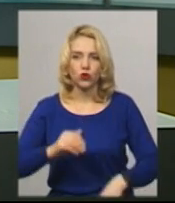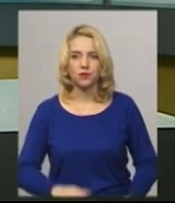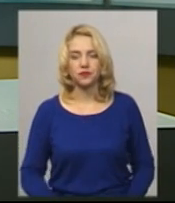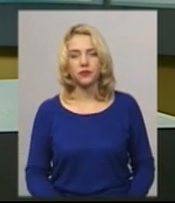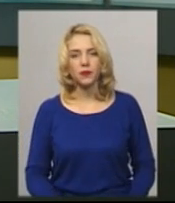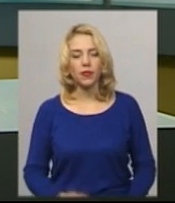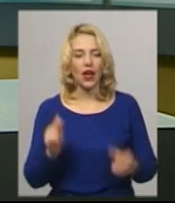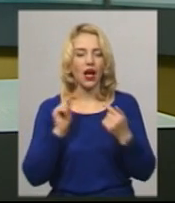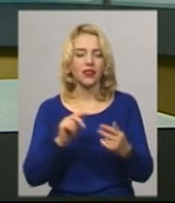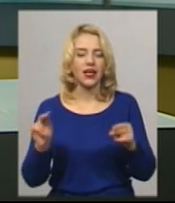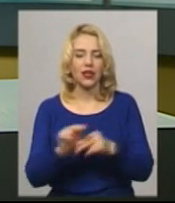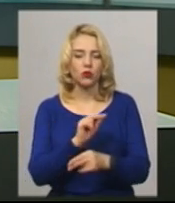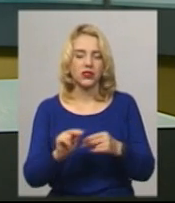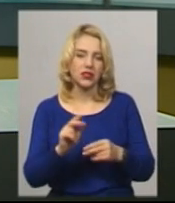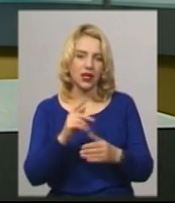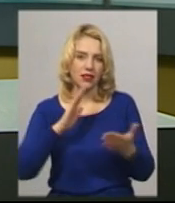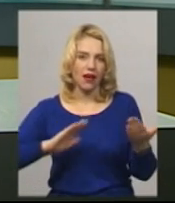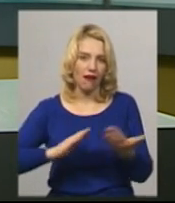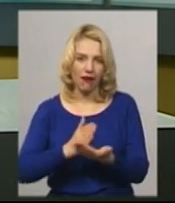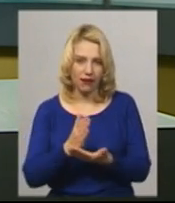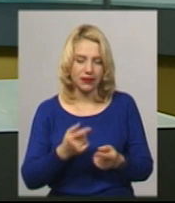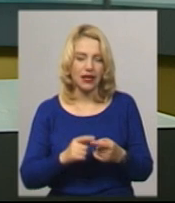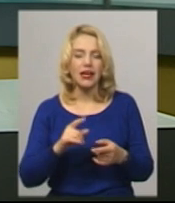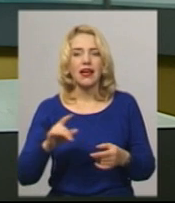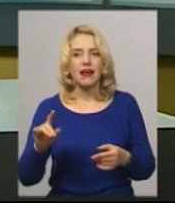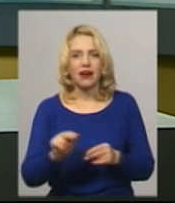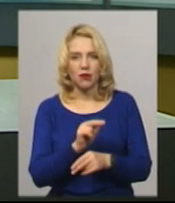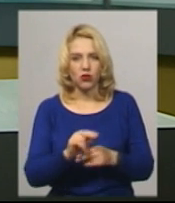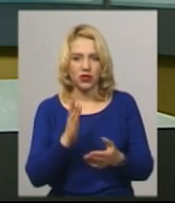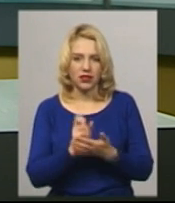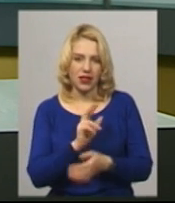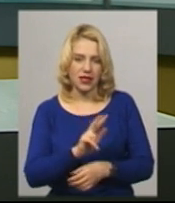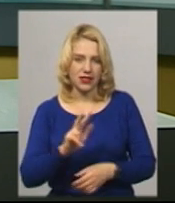Антикорупційна карта ремонтів знаходиться на сайті map.штаб.net.